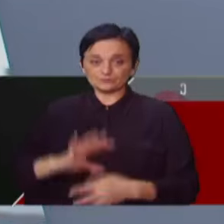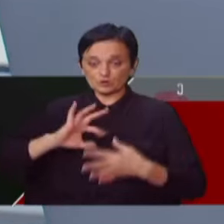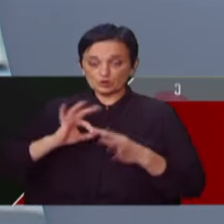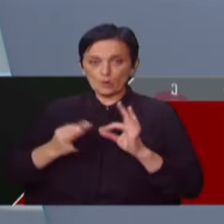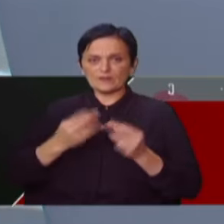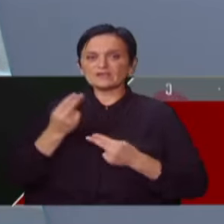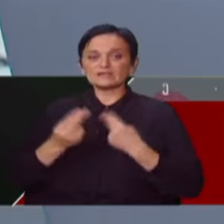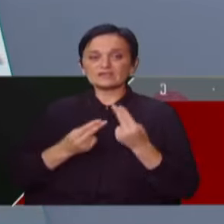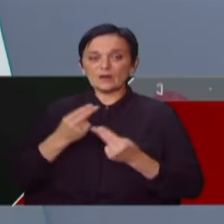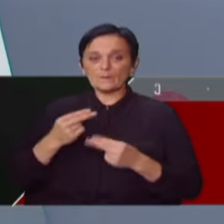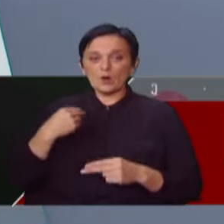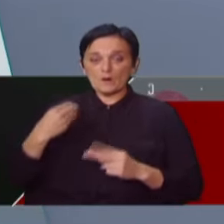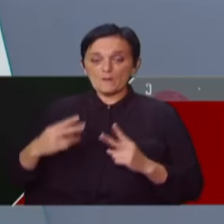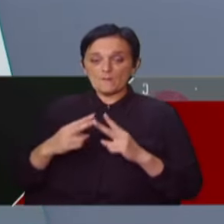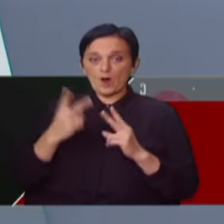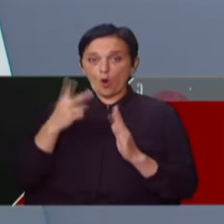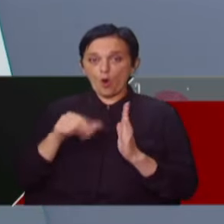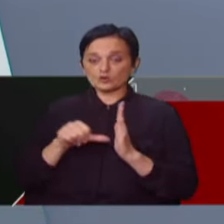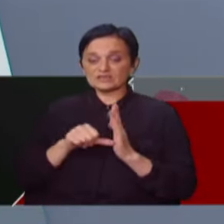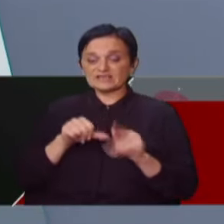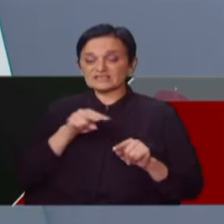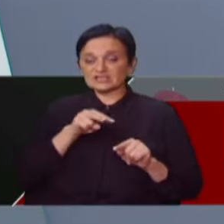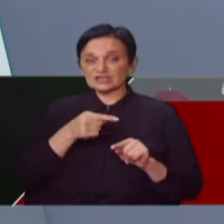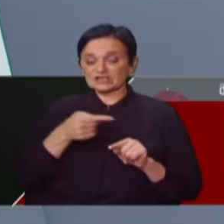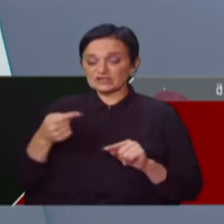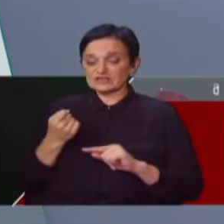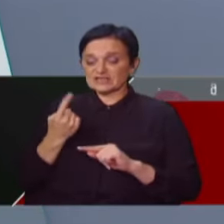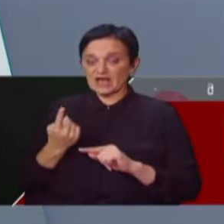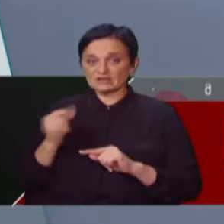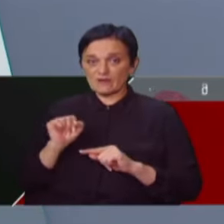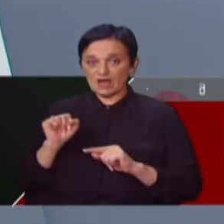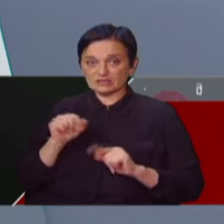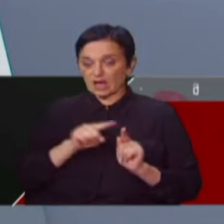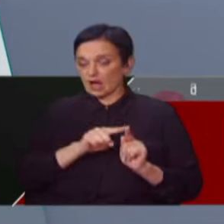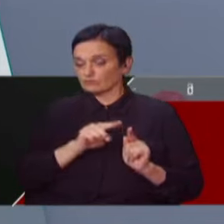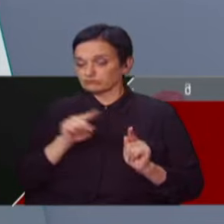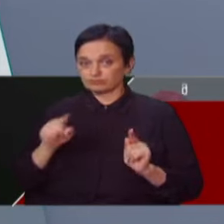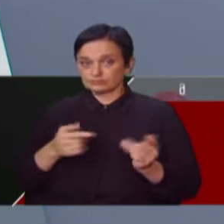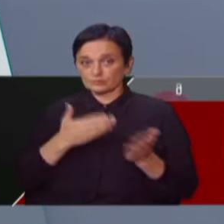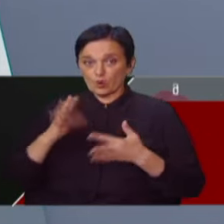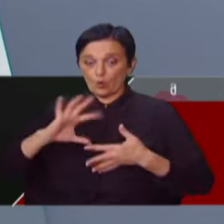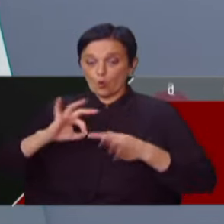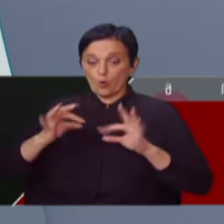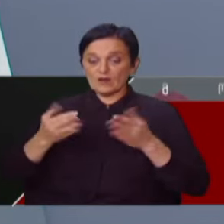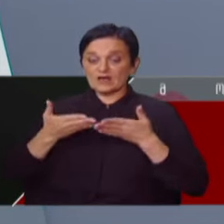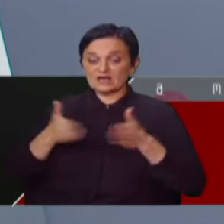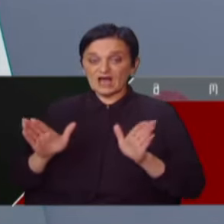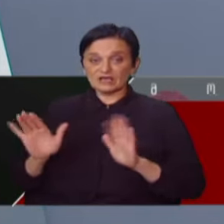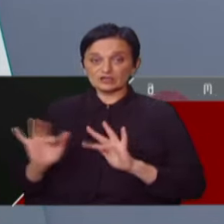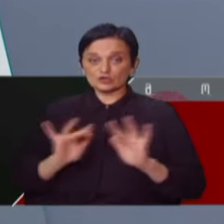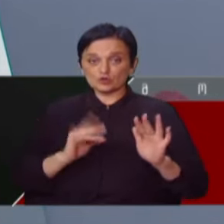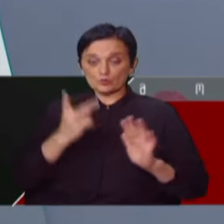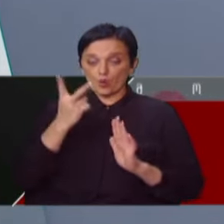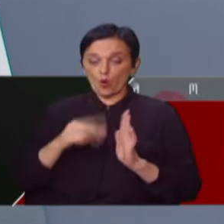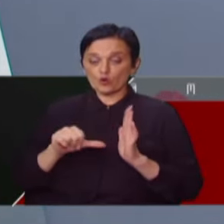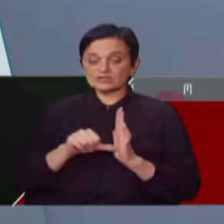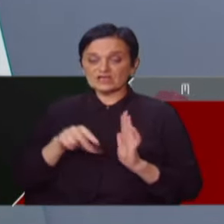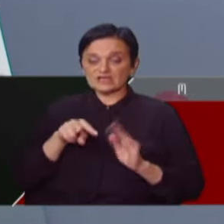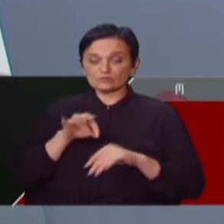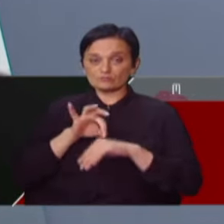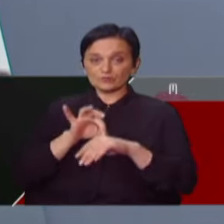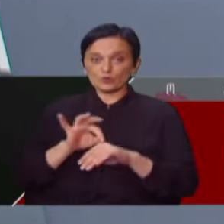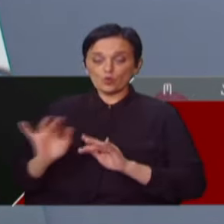Olimpiur tamashebs Parizi 26 ivlisidan 11 avgustos chatvit umaspinzlebs Olimpiadis gaxsnis sazemo tseremoniya 26 ivlis